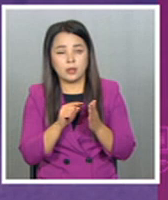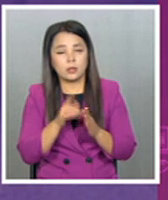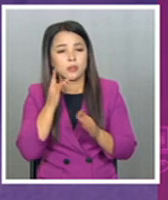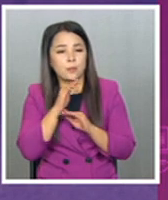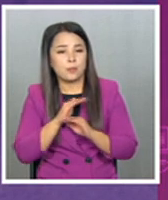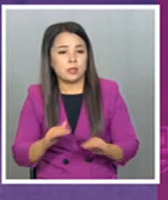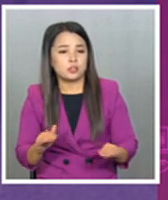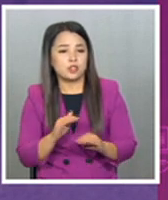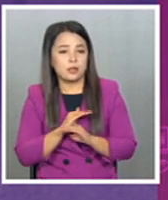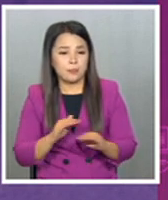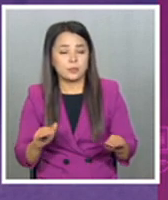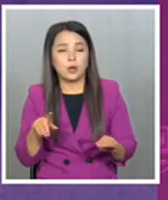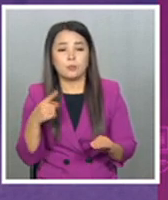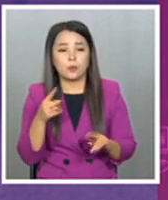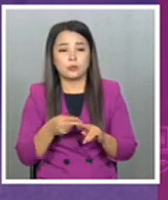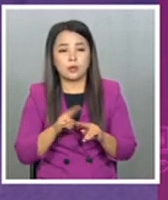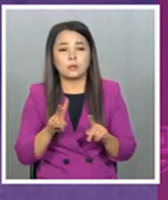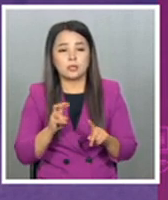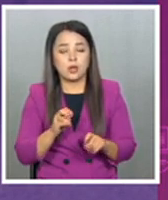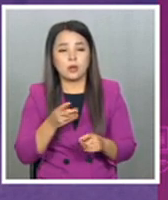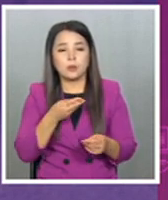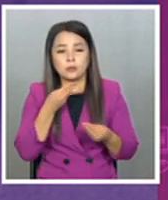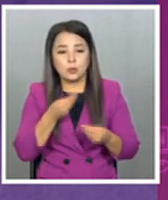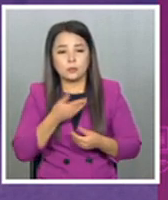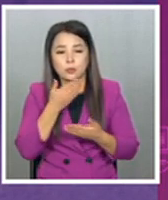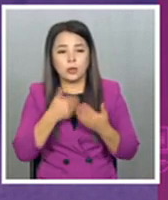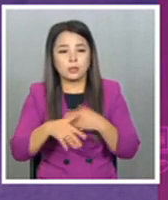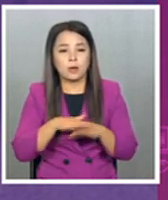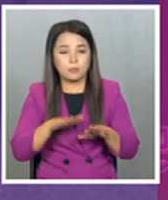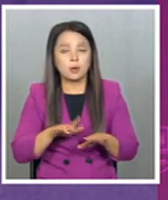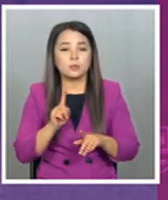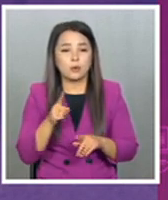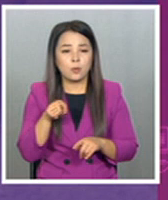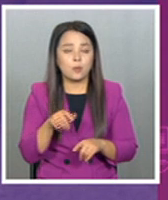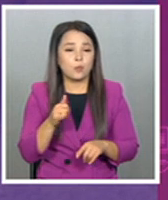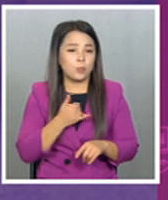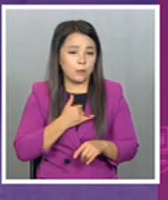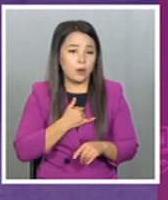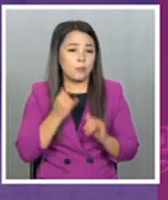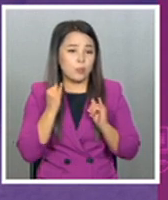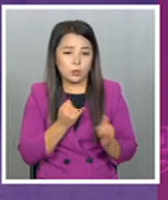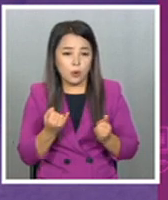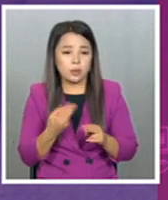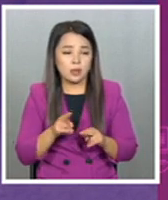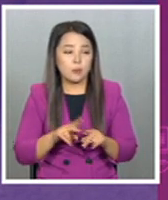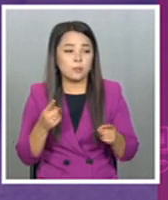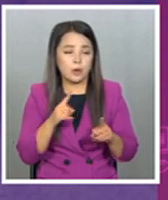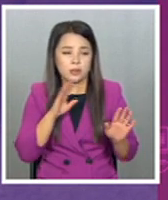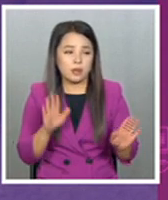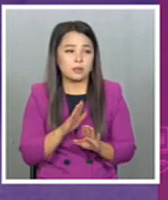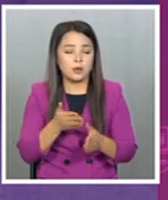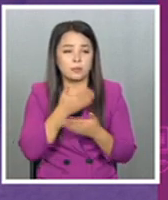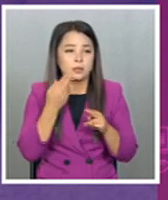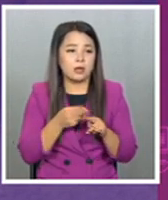молчала. «Чего же теперь ей не достает?» – думал император. «Разве ей плохо у меня? А чего же она не поет?»